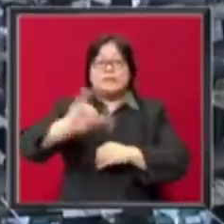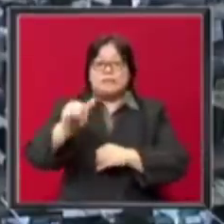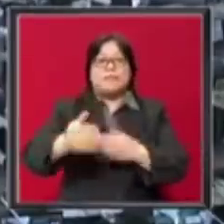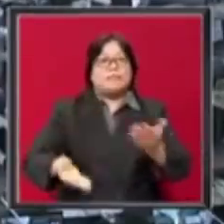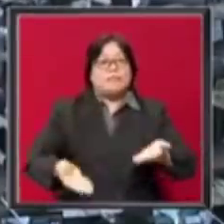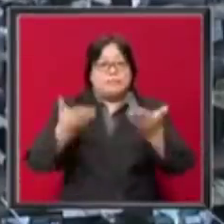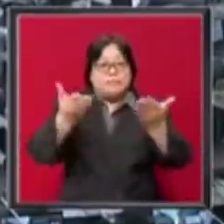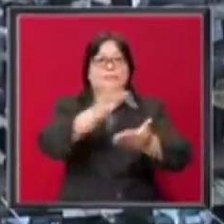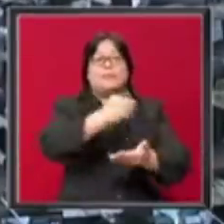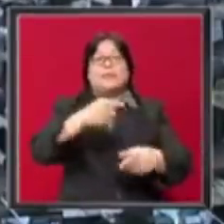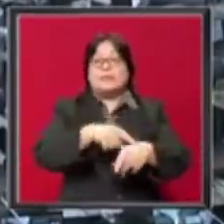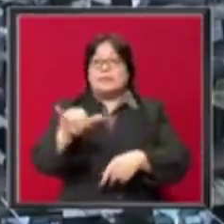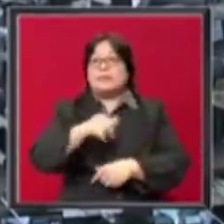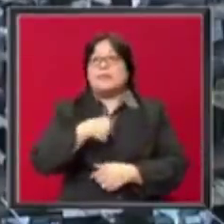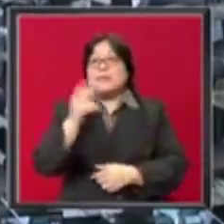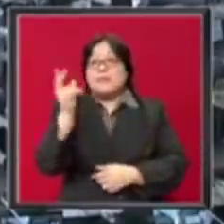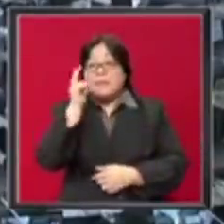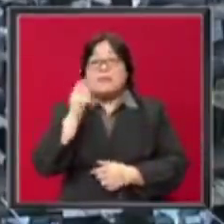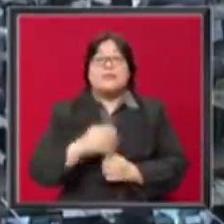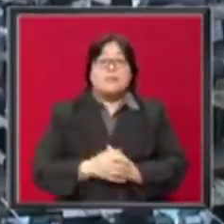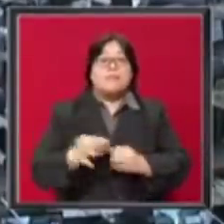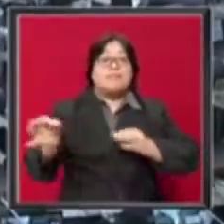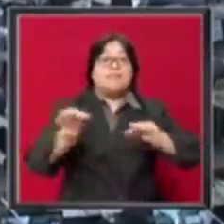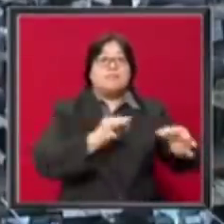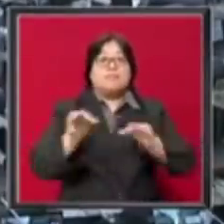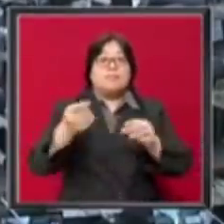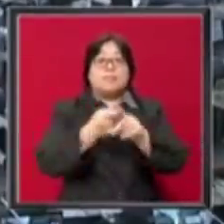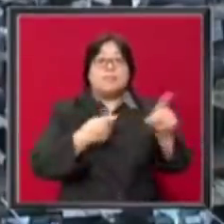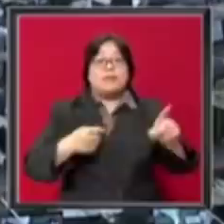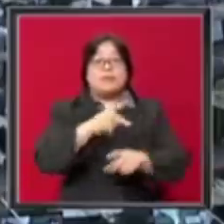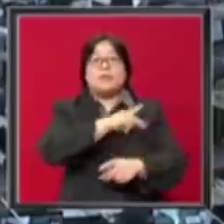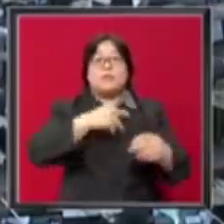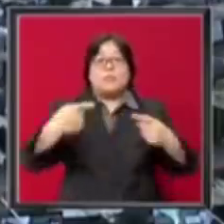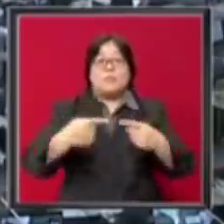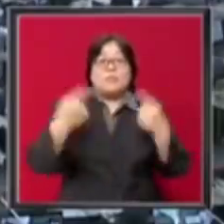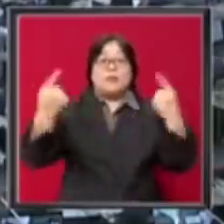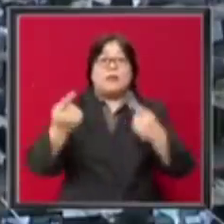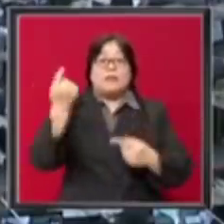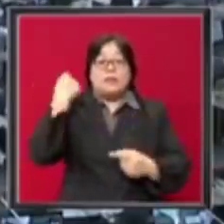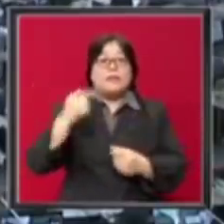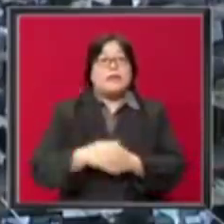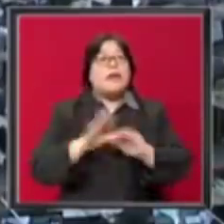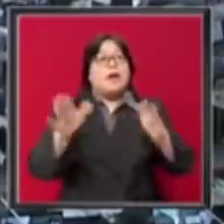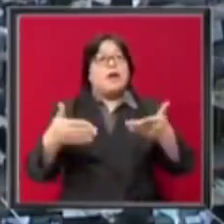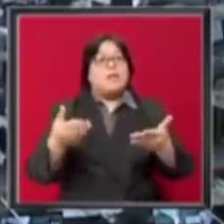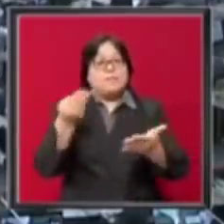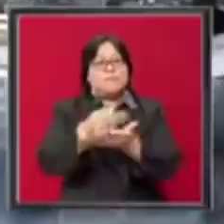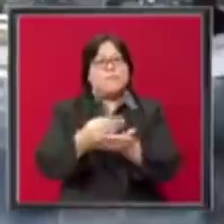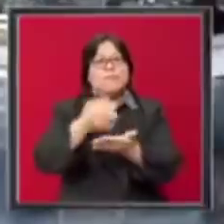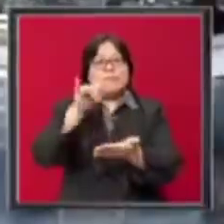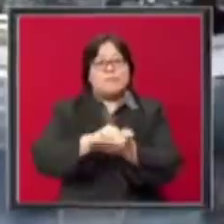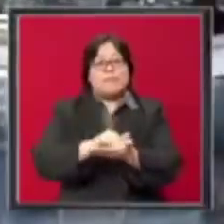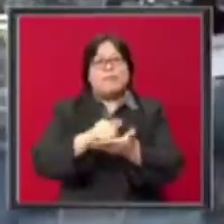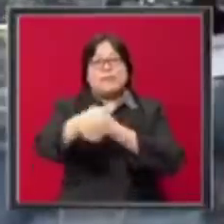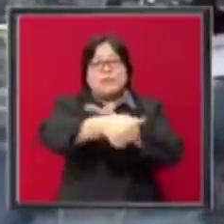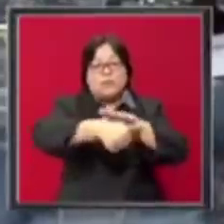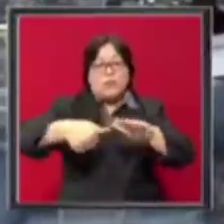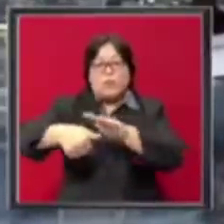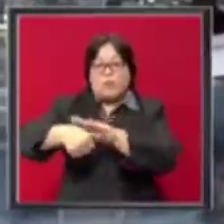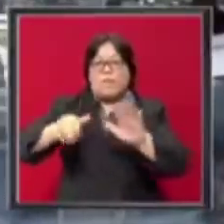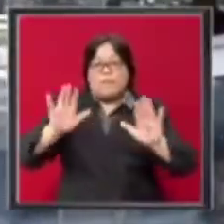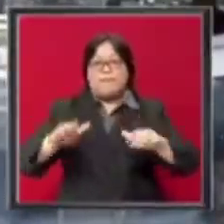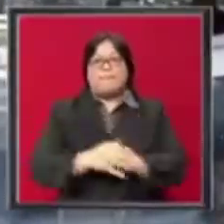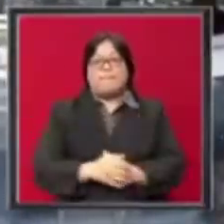masa yang sama saya dengar penerangan daripada Ketua Pembangkang tadi bagaimana peruntukan itu disorok dan